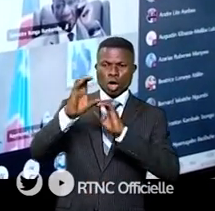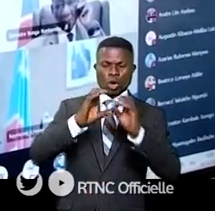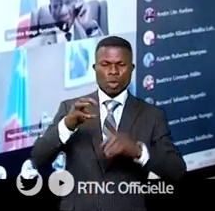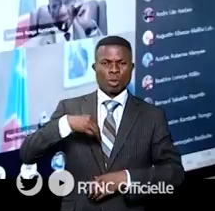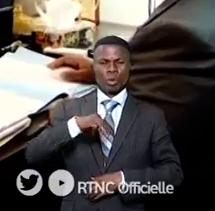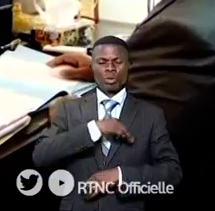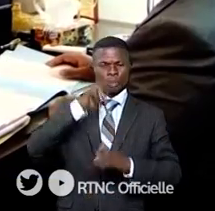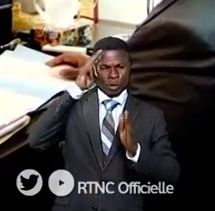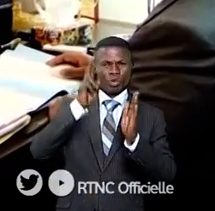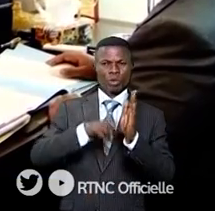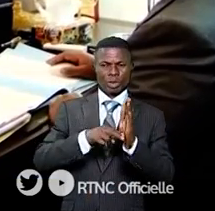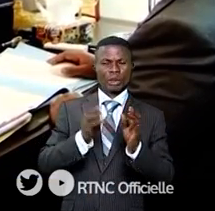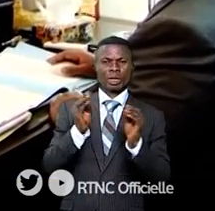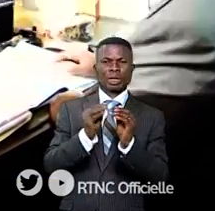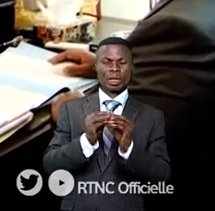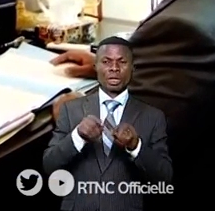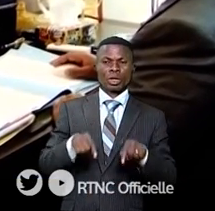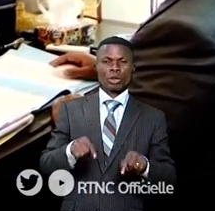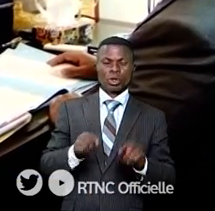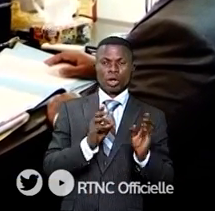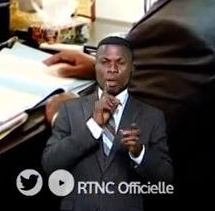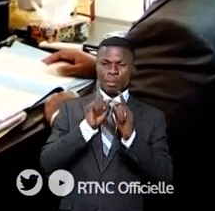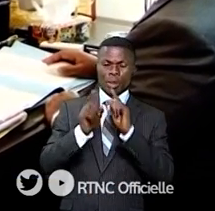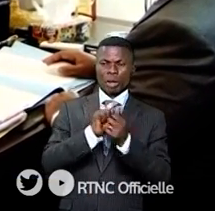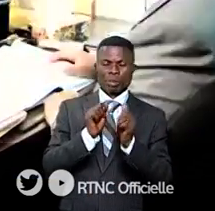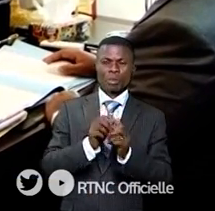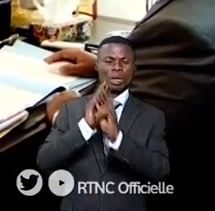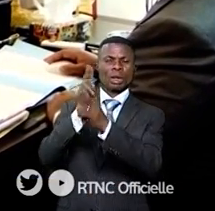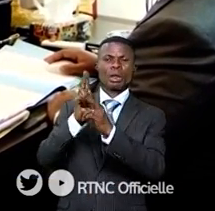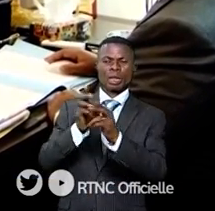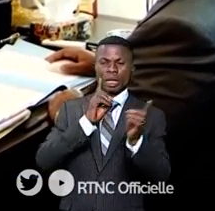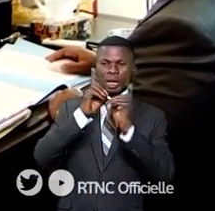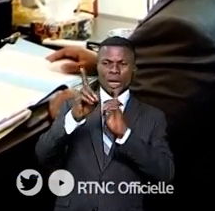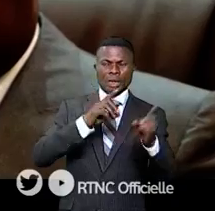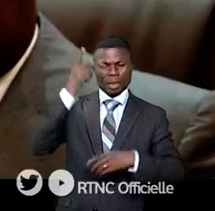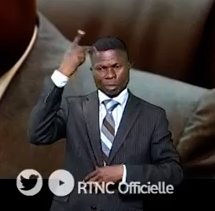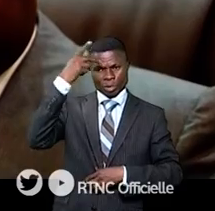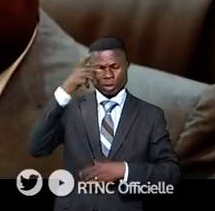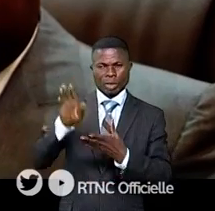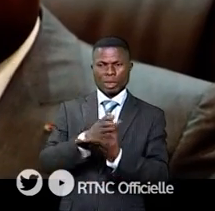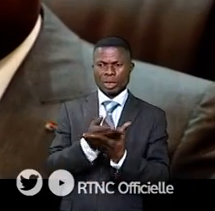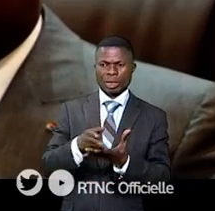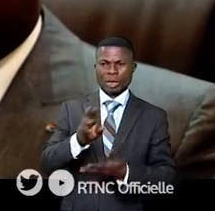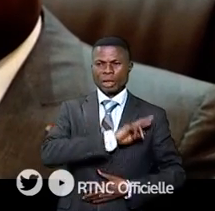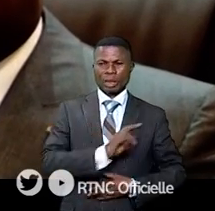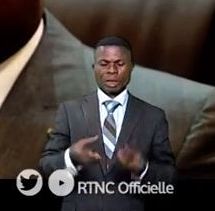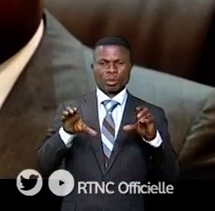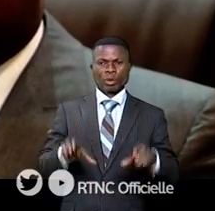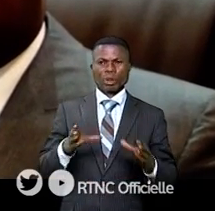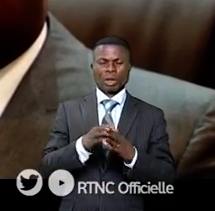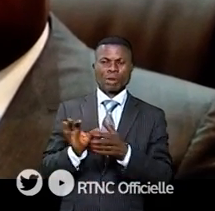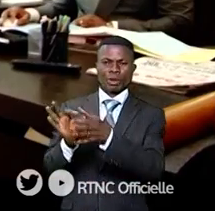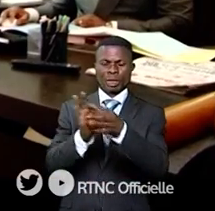membres du gouvernement. La rencontre de ce jour a fait le point sur le rapport en ce qui concerne le dialogue politique entre la République démocratique du Congo et